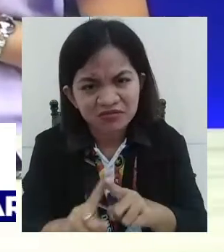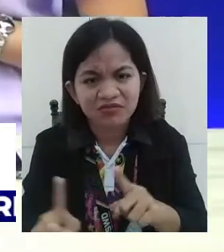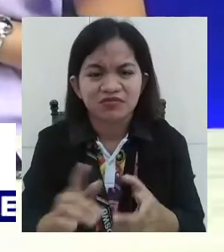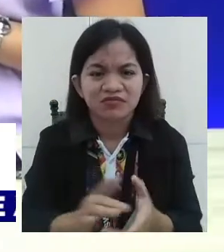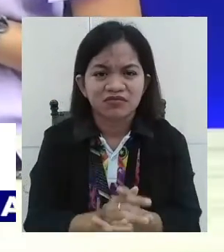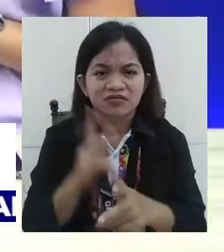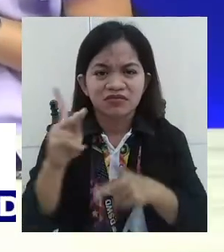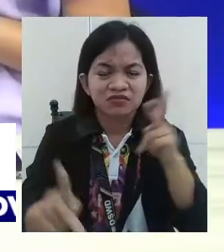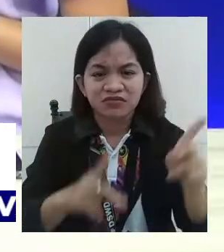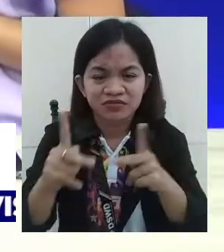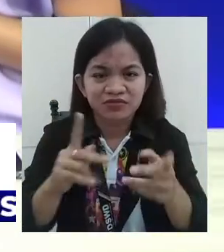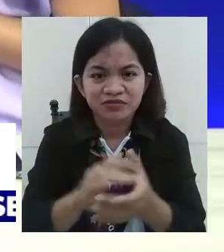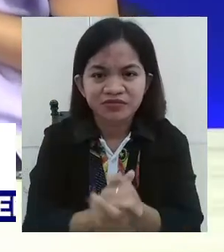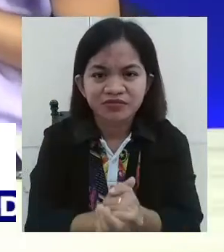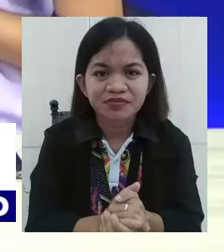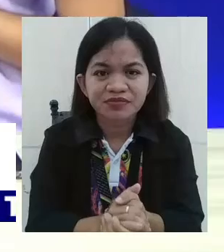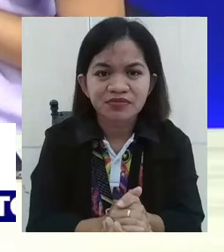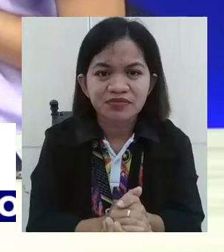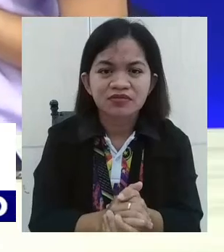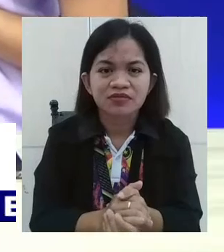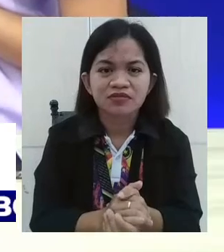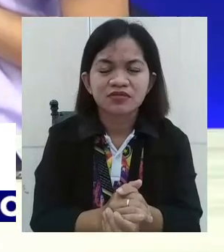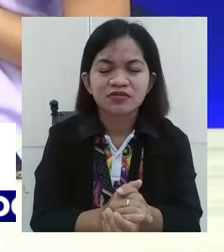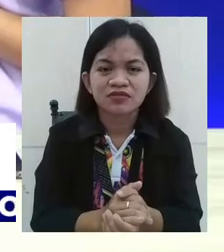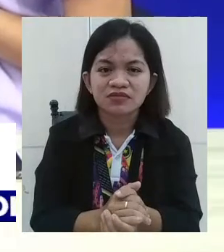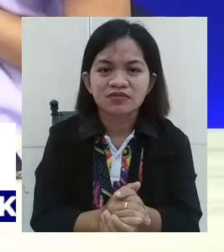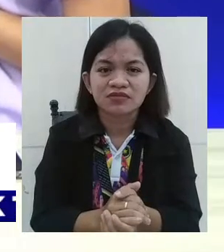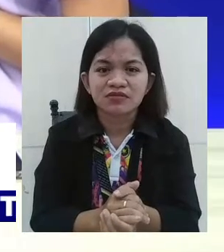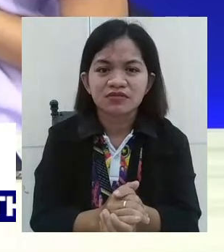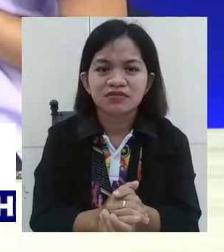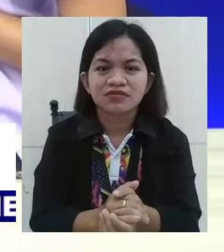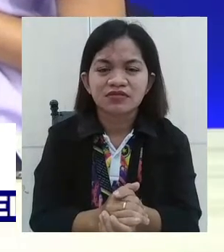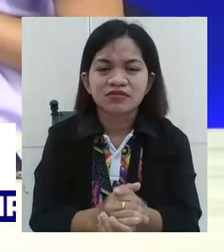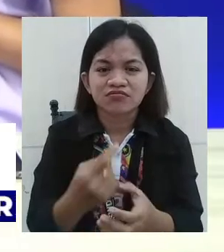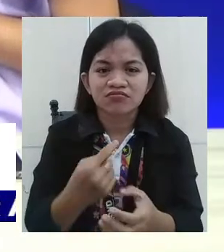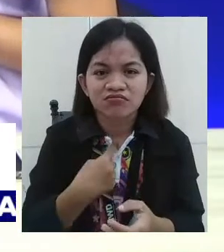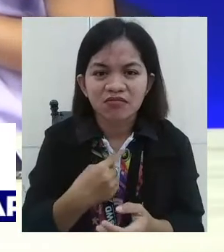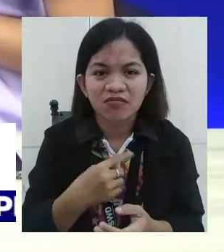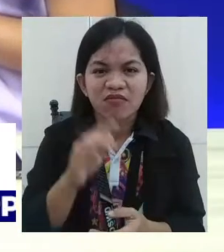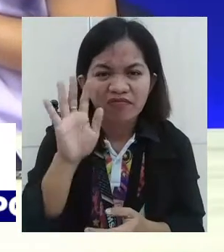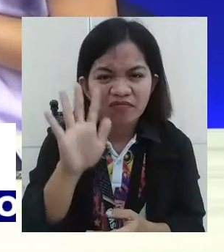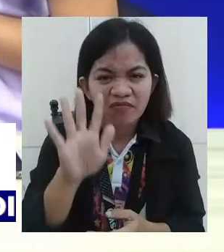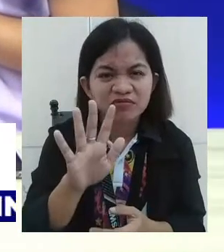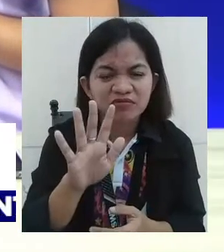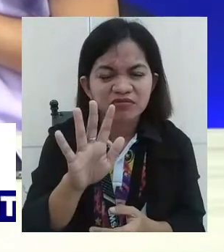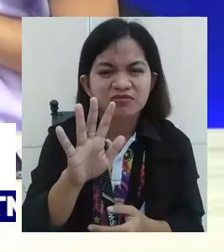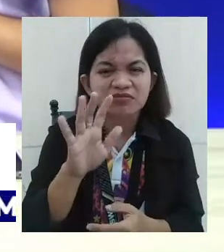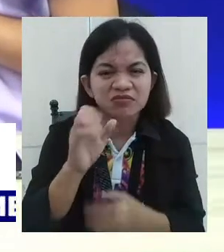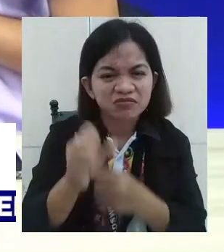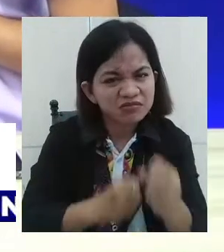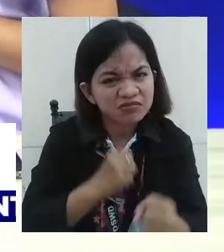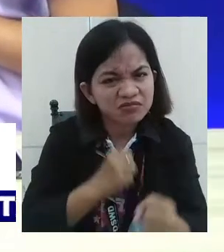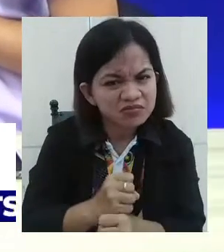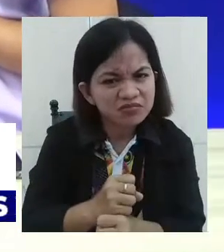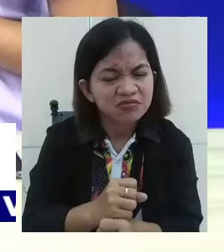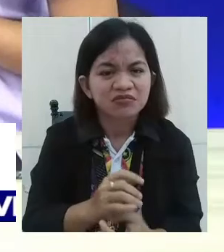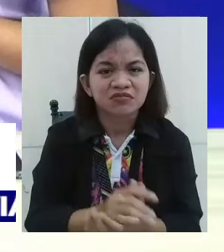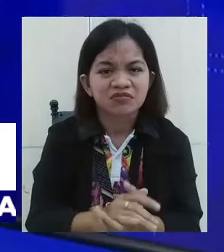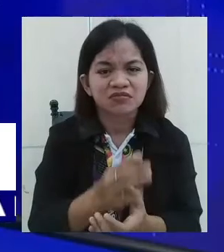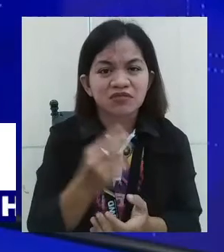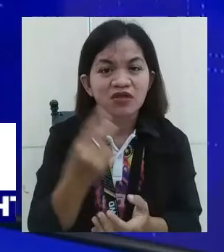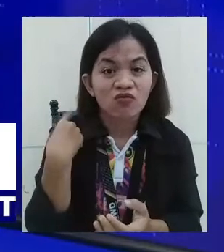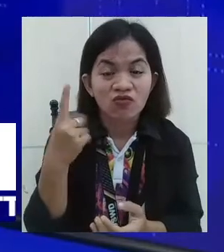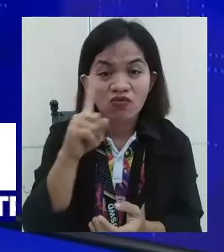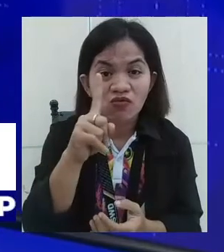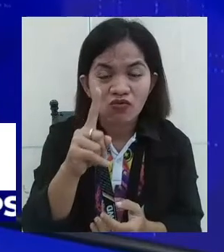So, ako, I guess 4 to 5 years, 6 bucks back, when one mall here called